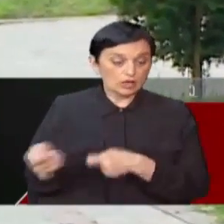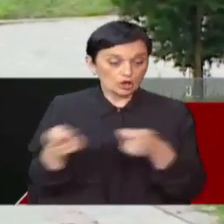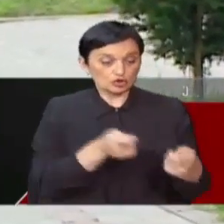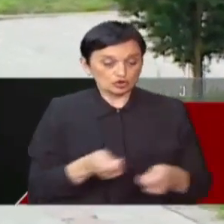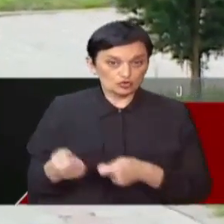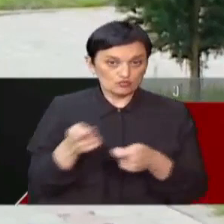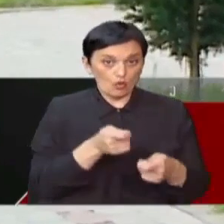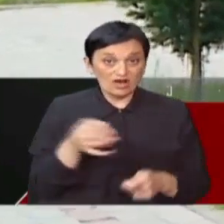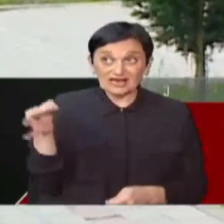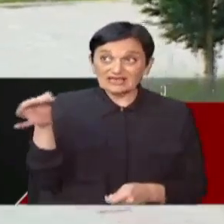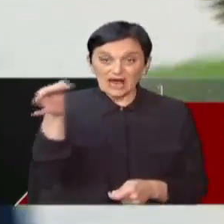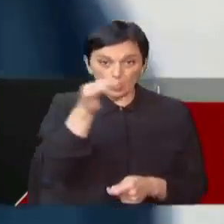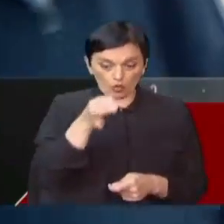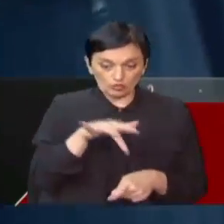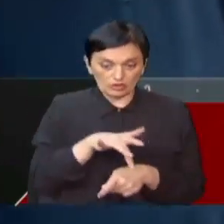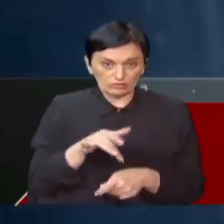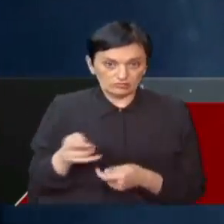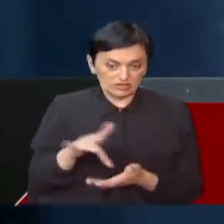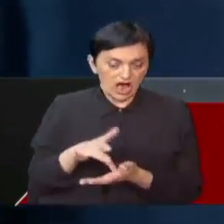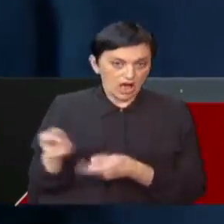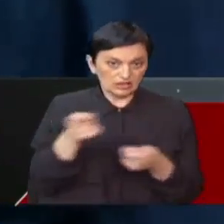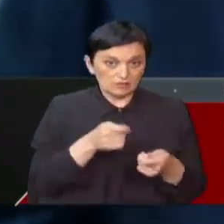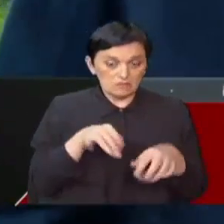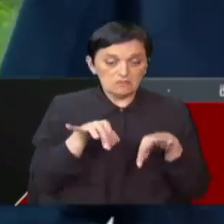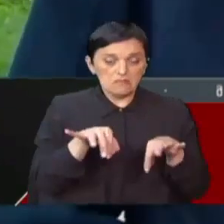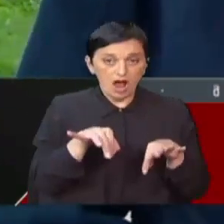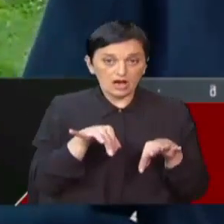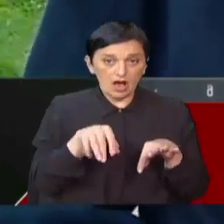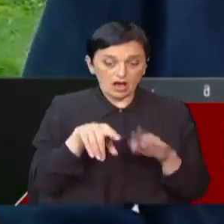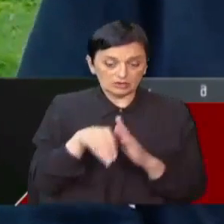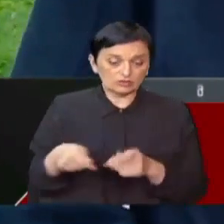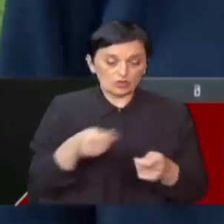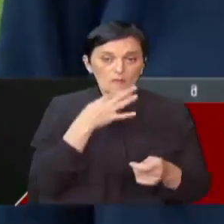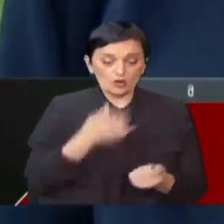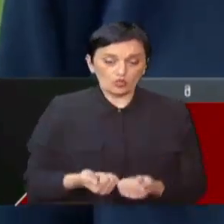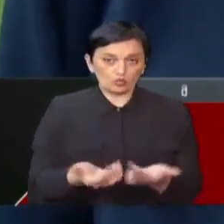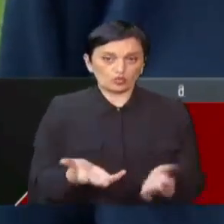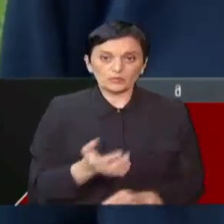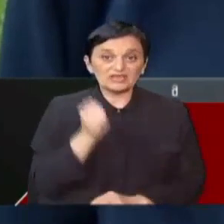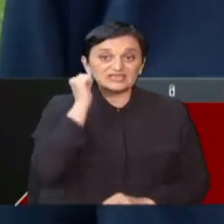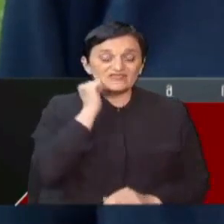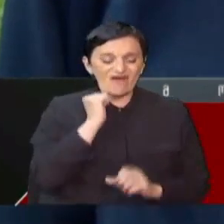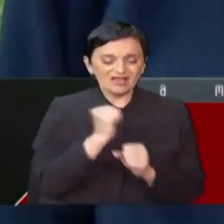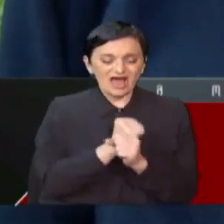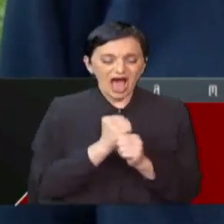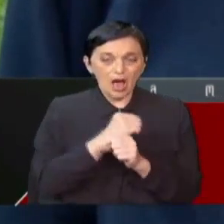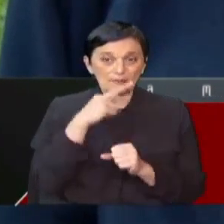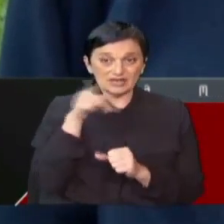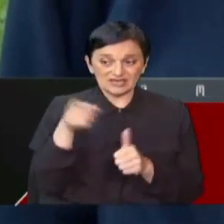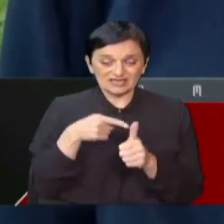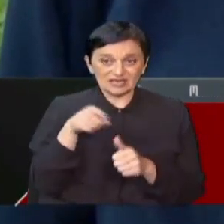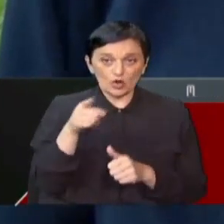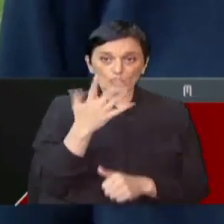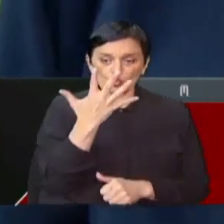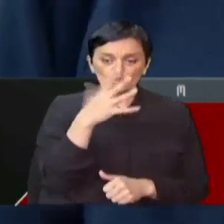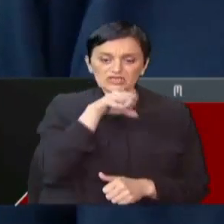ძაღლები რაიონებიდან, მანქანებიდან ჩამოყავთ და უშვებენ აქ. ძველაფთი ექს ეძახია, იქ რო გაივლი ერთი